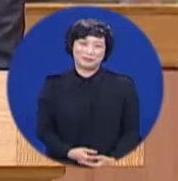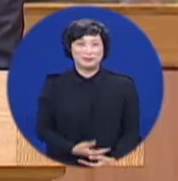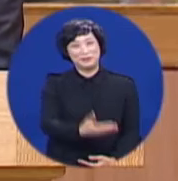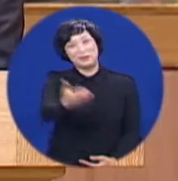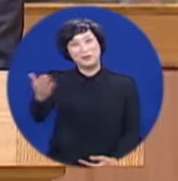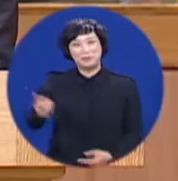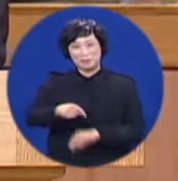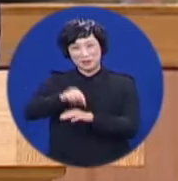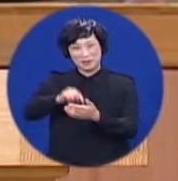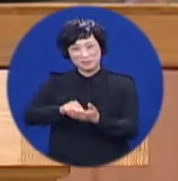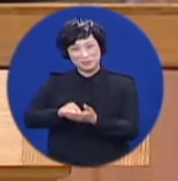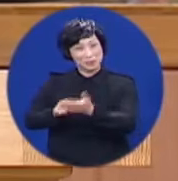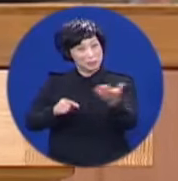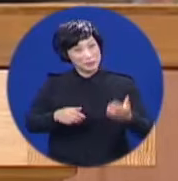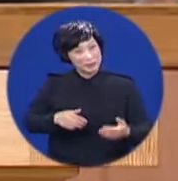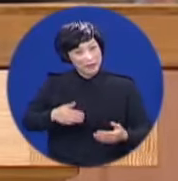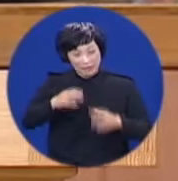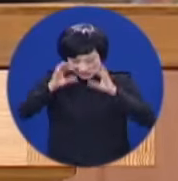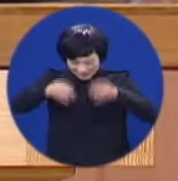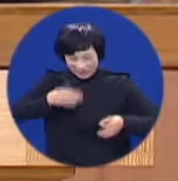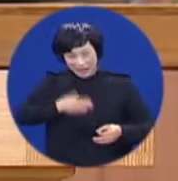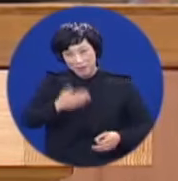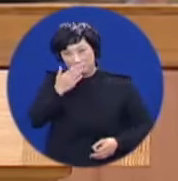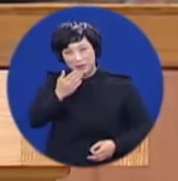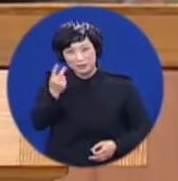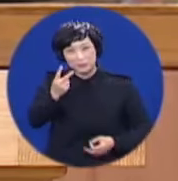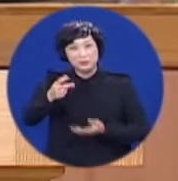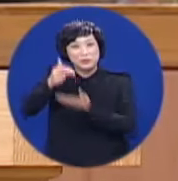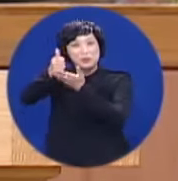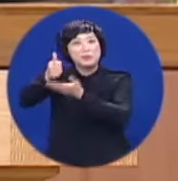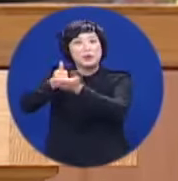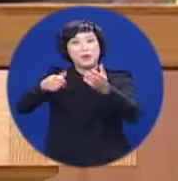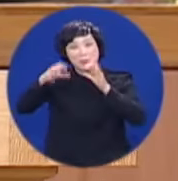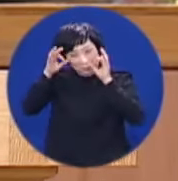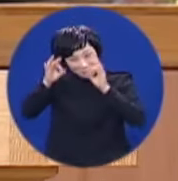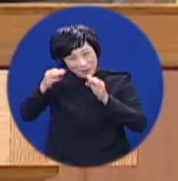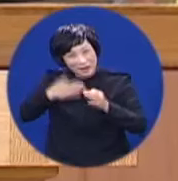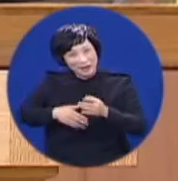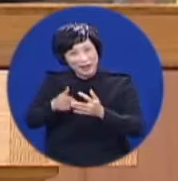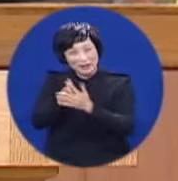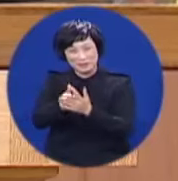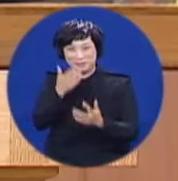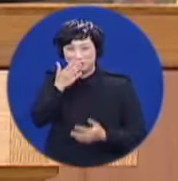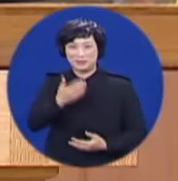여러분 마음만 알고 주님만 아시게 될 것입니다.